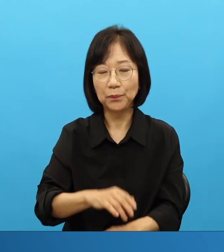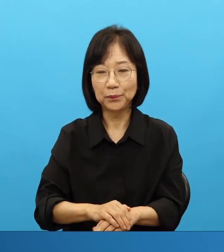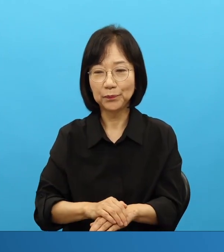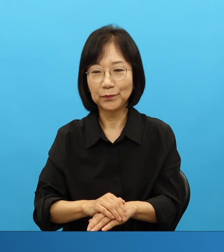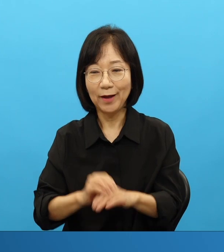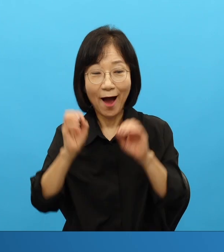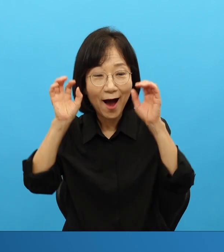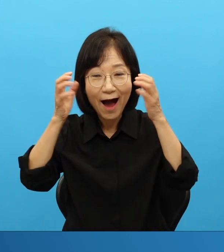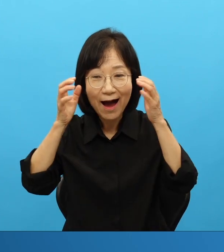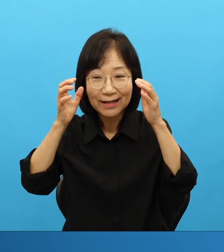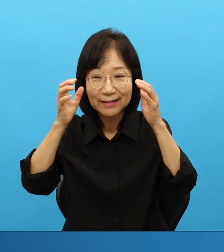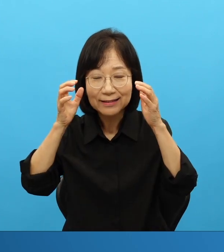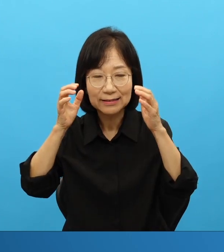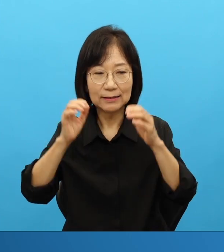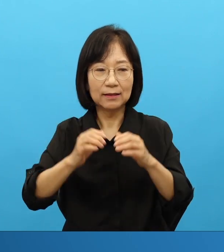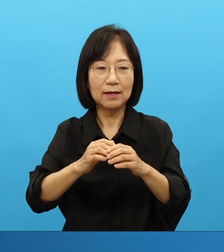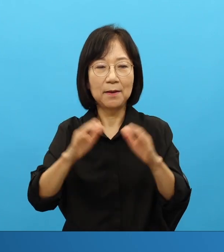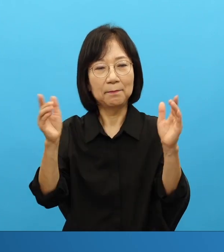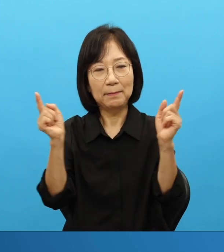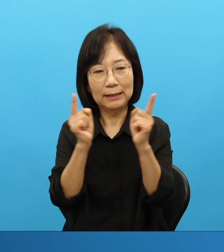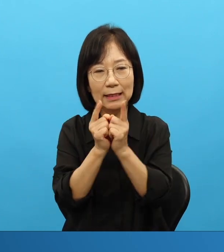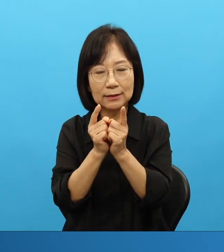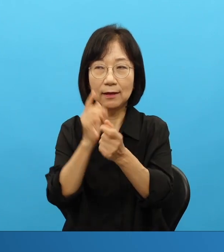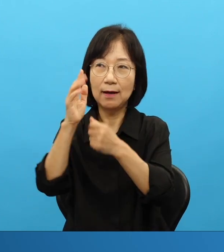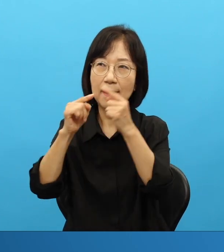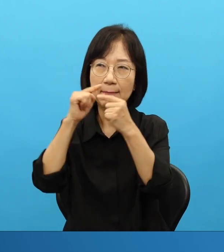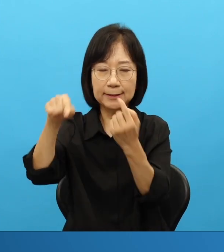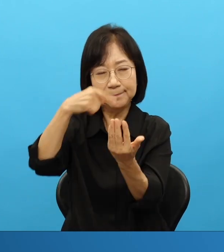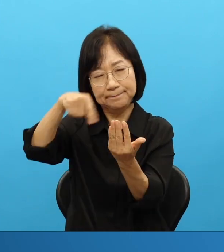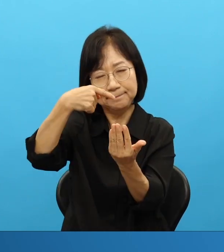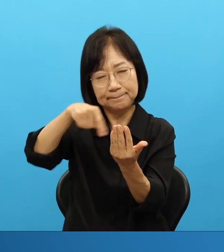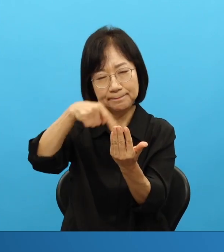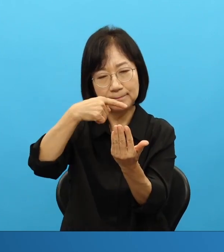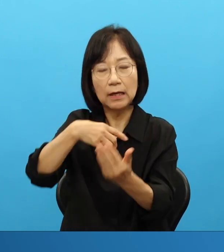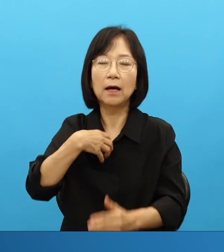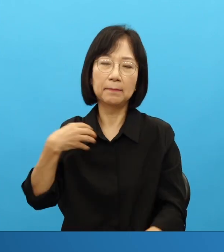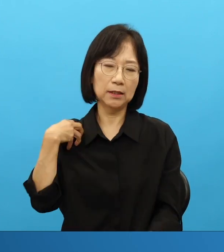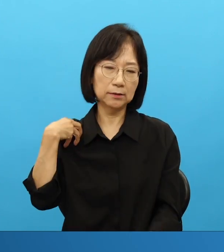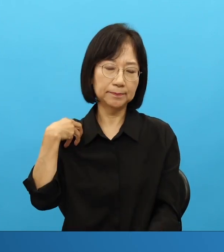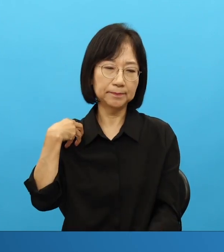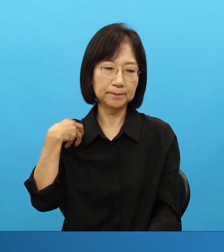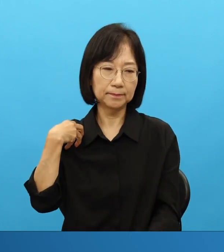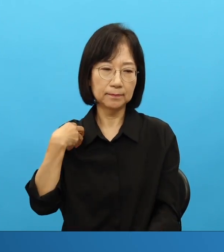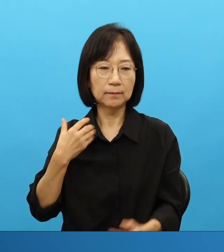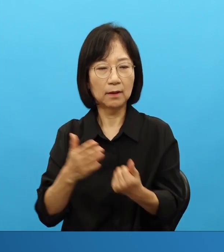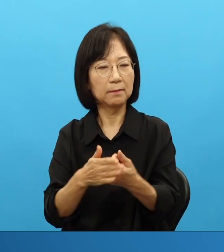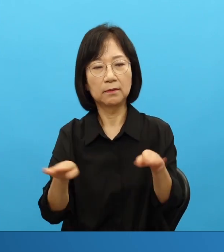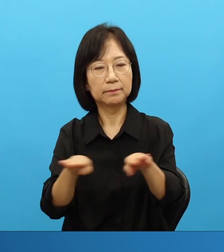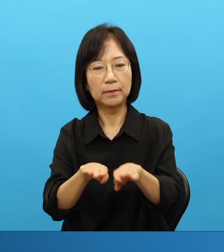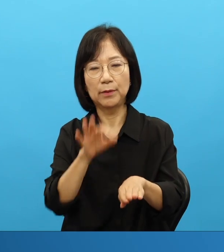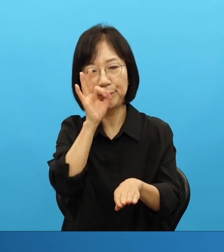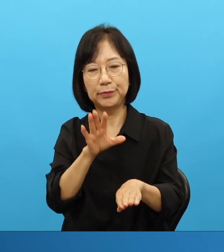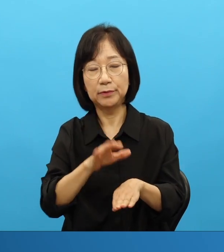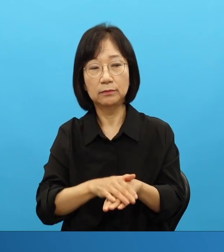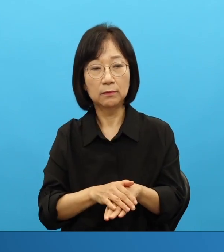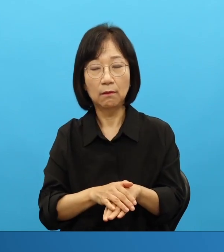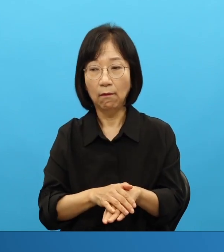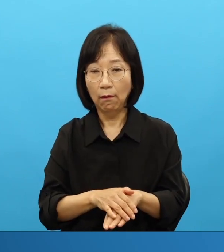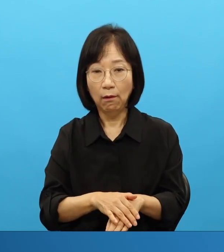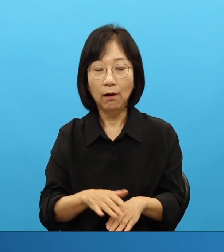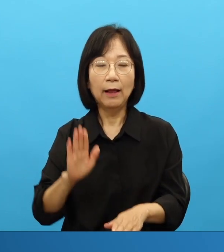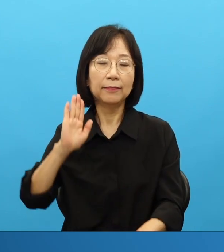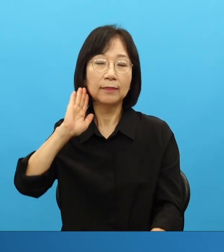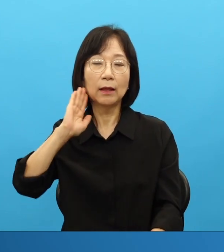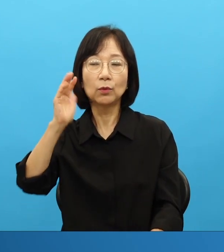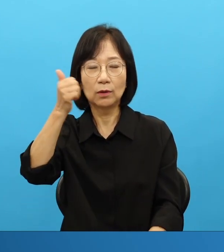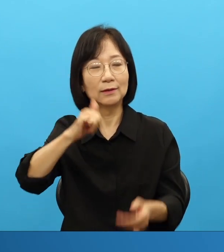아이들 만나서 가르쳐야 됩니다. And I'm also a teacher in the Sunday school. I must meet with them and teach them. 대통령이 약속했어요. The president promised him,